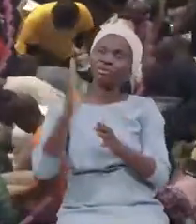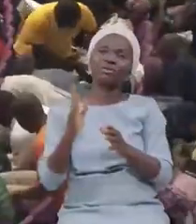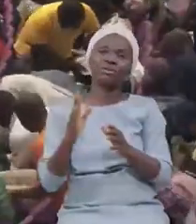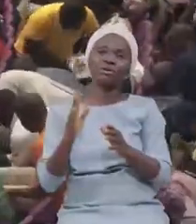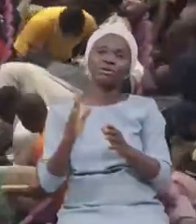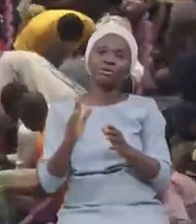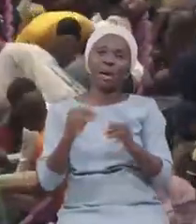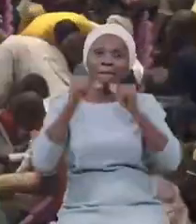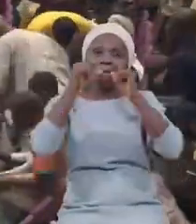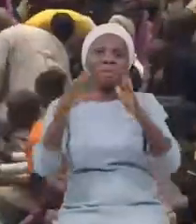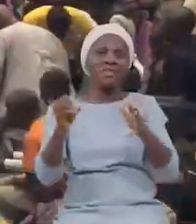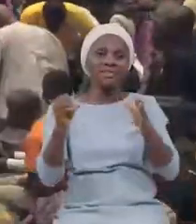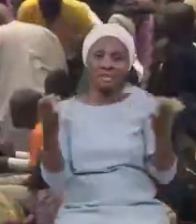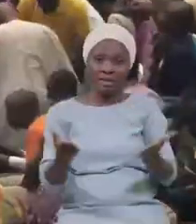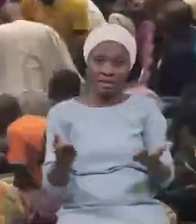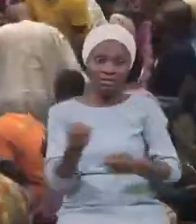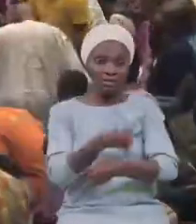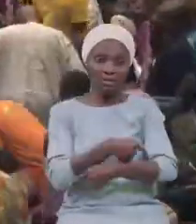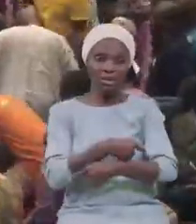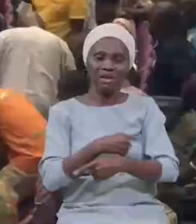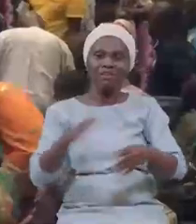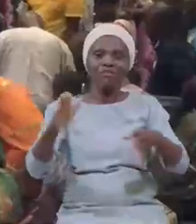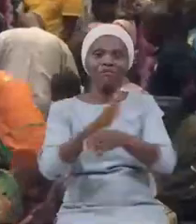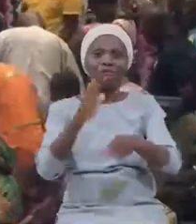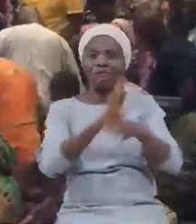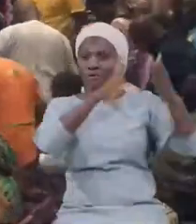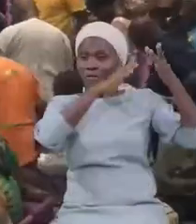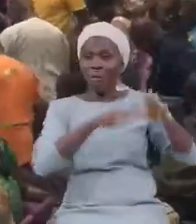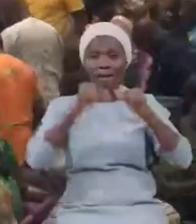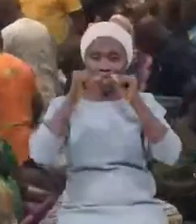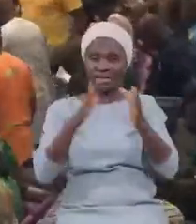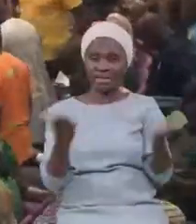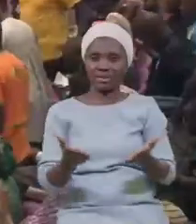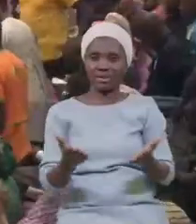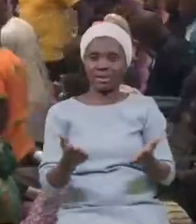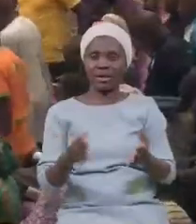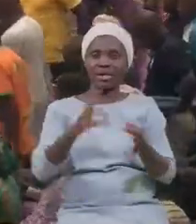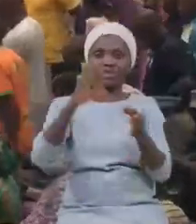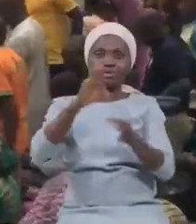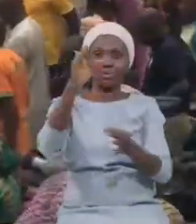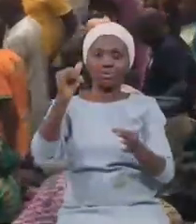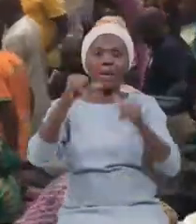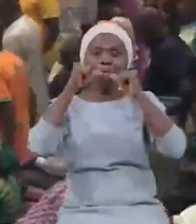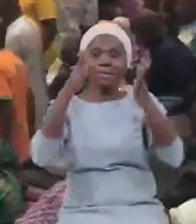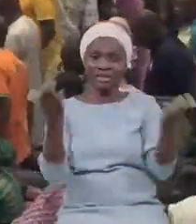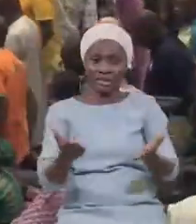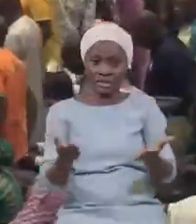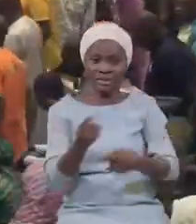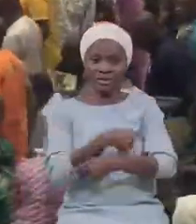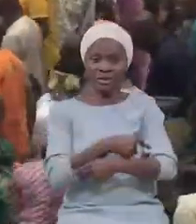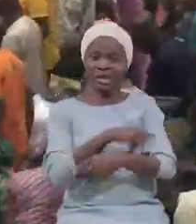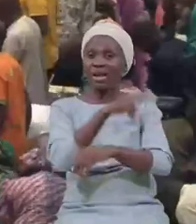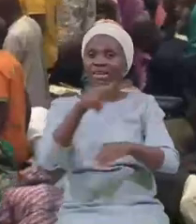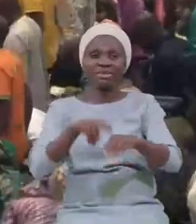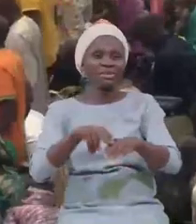bouche au Seigneur. La bénédiction débordante pour vous, la bénédiction spirituelle, la bénédiction naturelle,